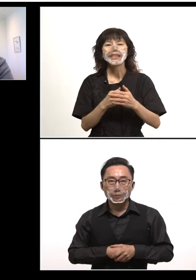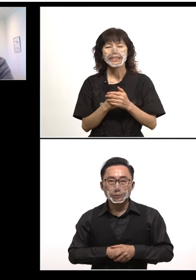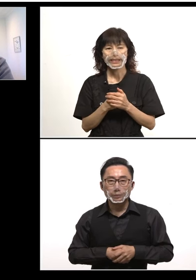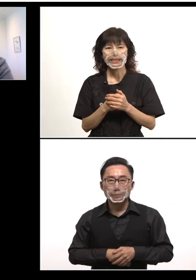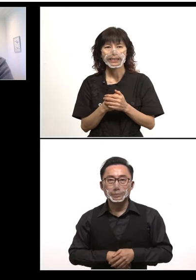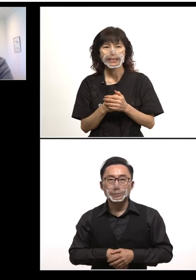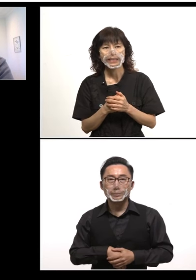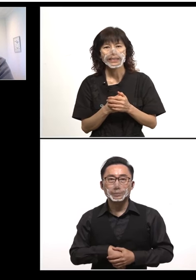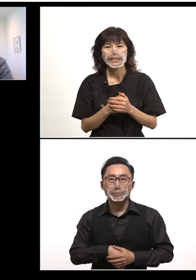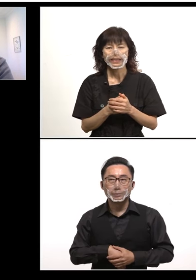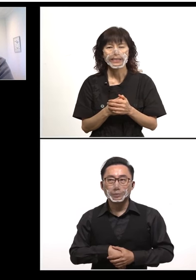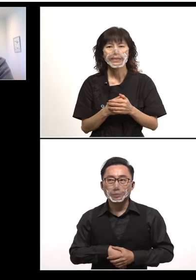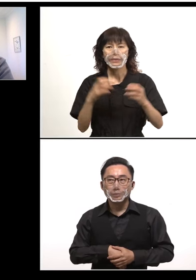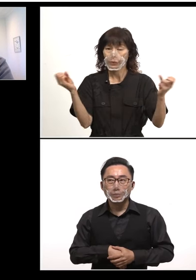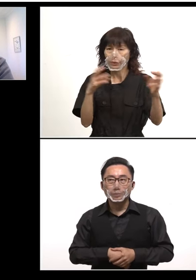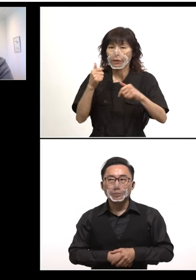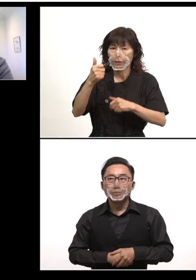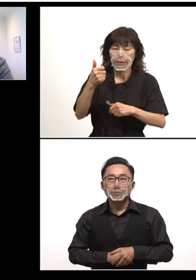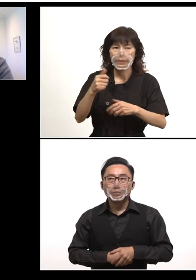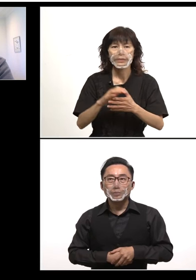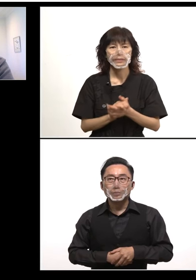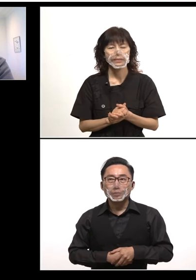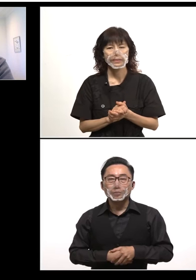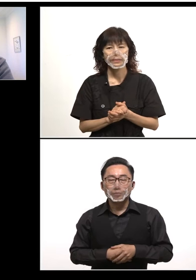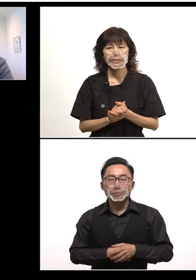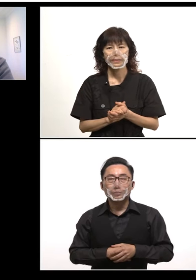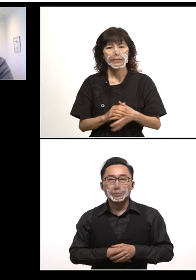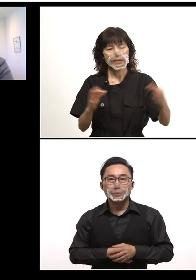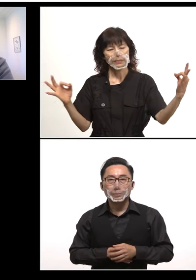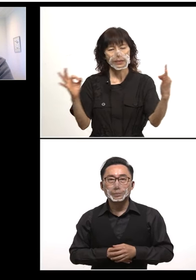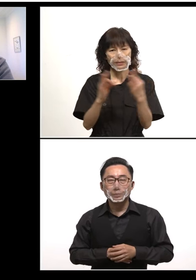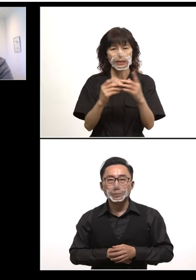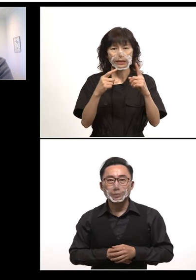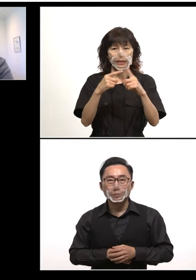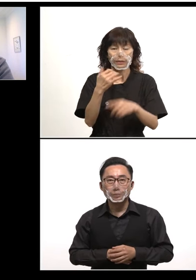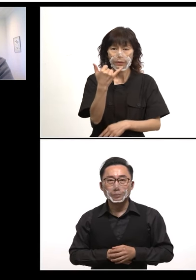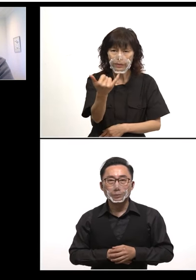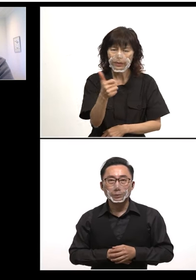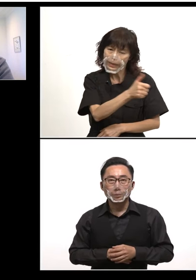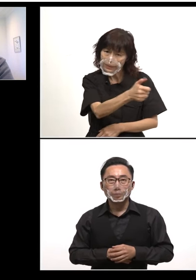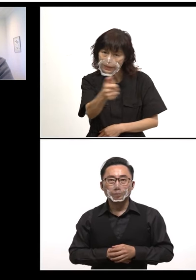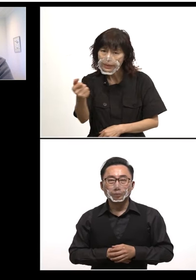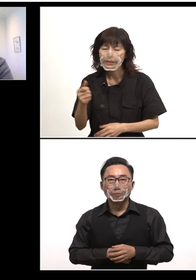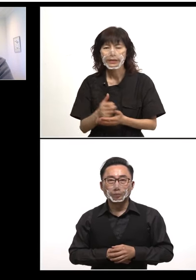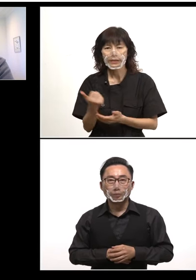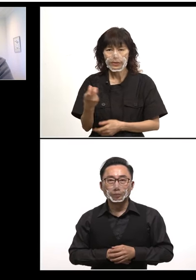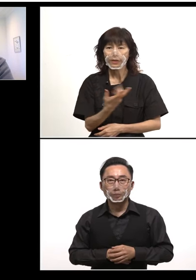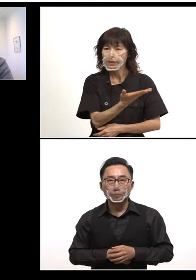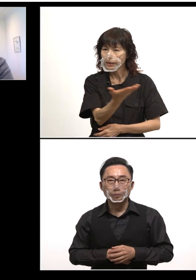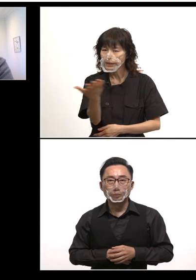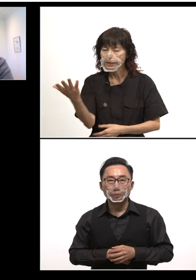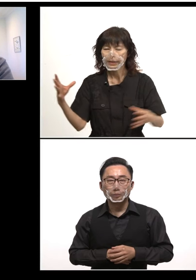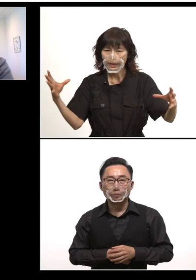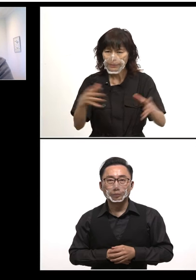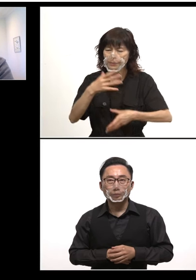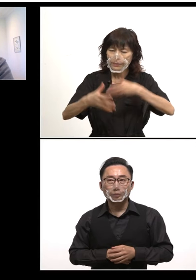日嘅討論咧，好快就進入尾聲啦。咁感謝六位傑出嘅講者為我哋帶嚟嘅啟發啦，亦都感謝大家熱烈嘅參與